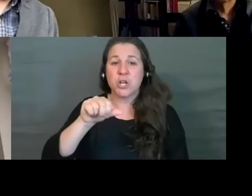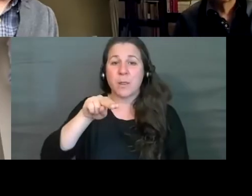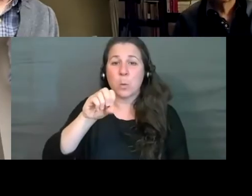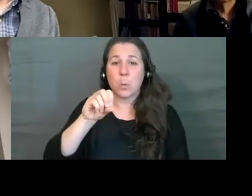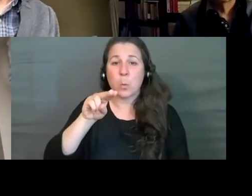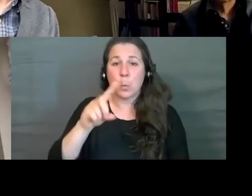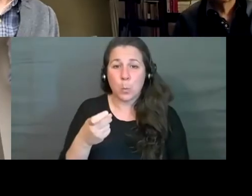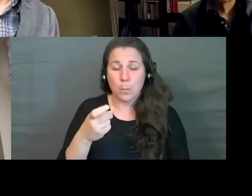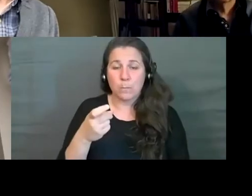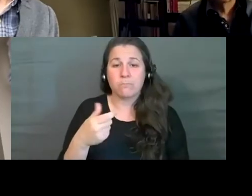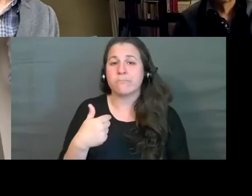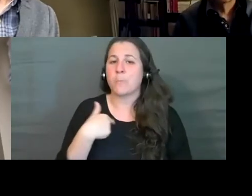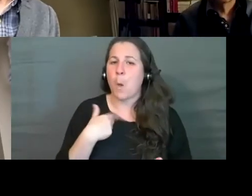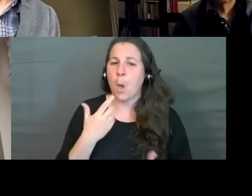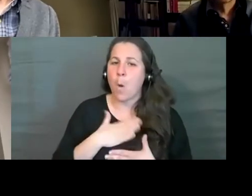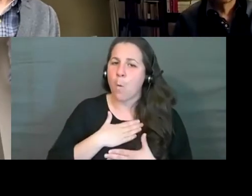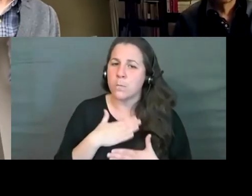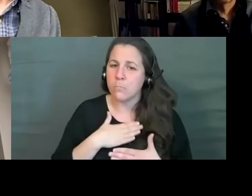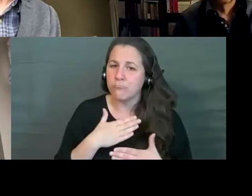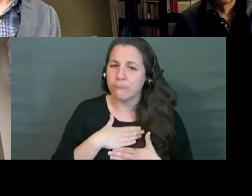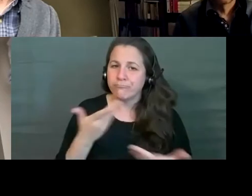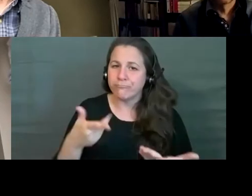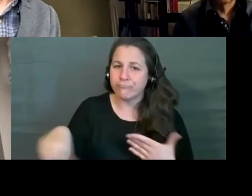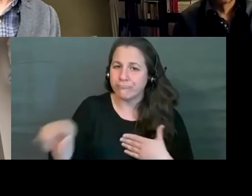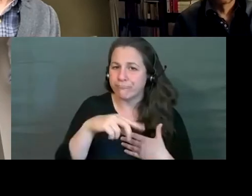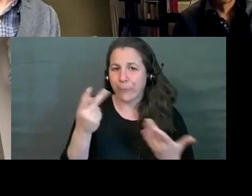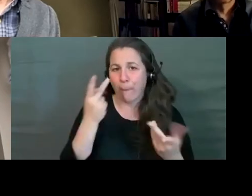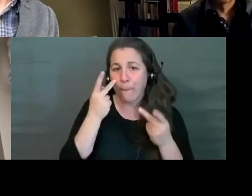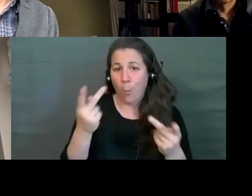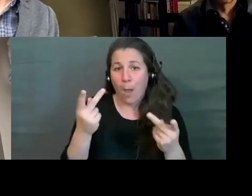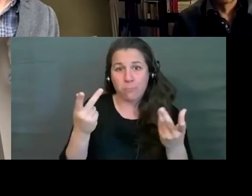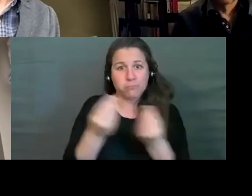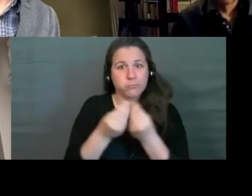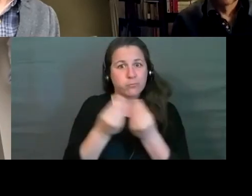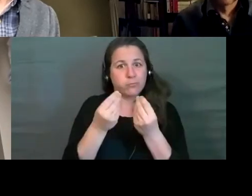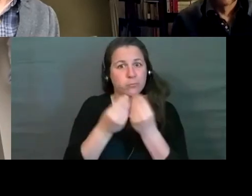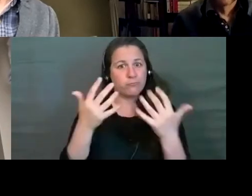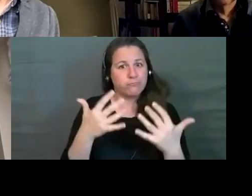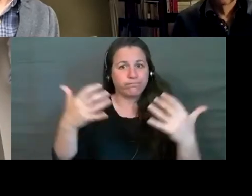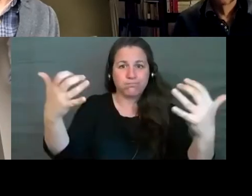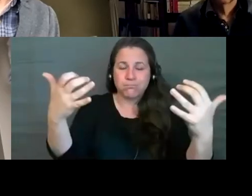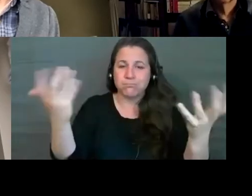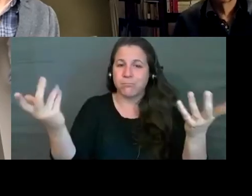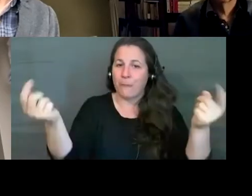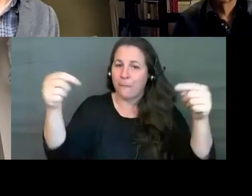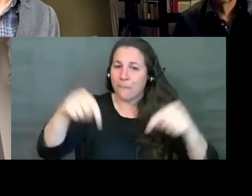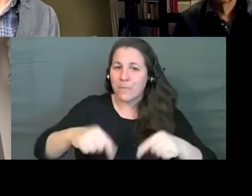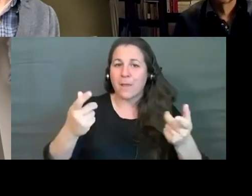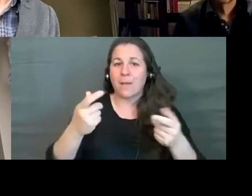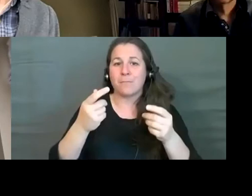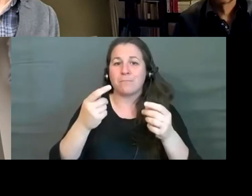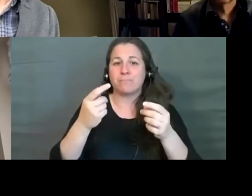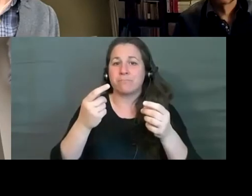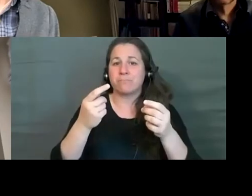je suis très heureuse de vous voir si nombreuses et si nombreux à ce